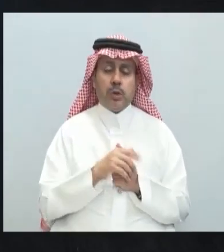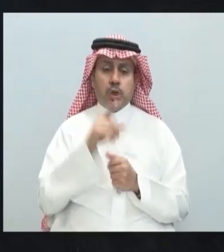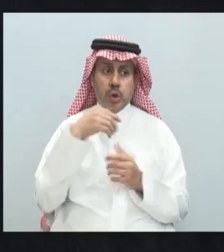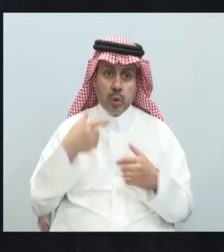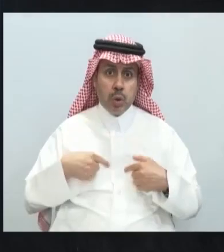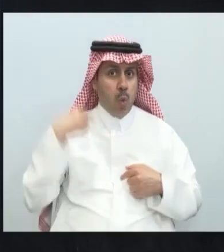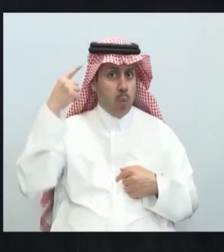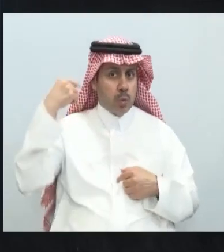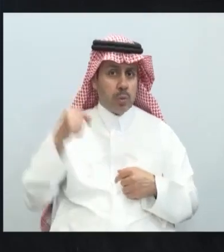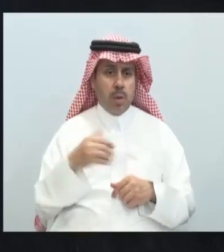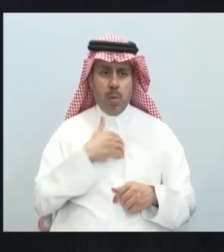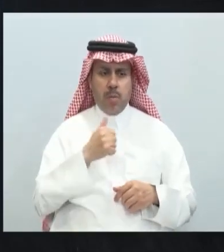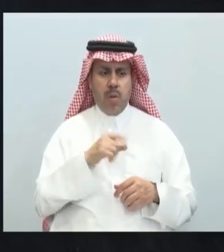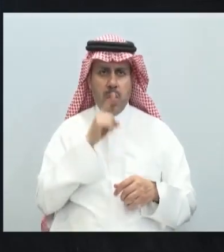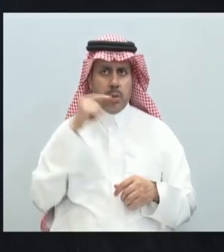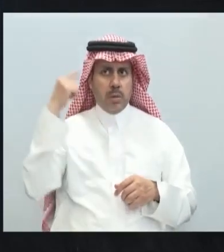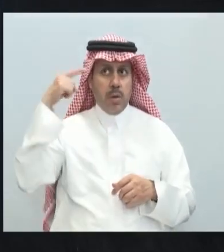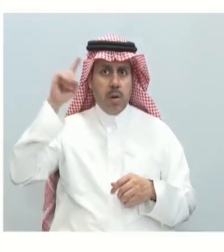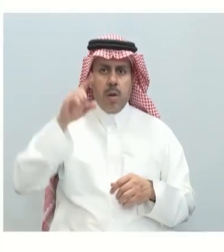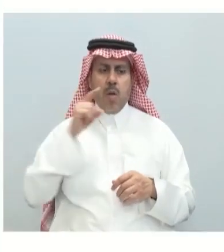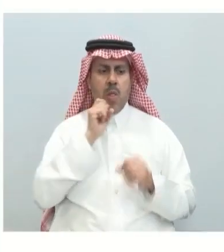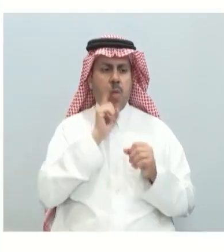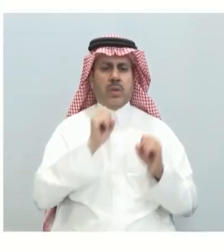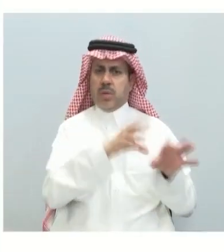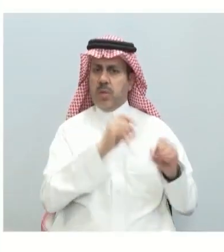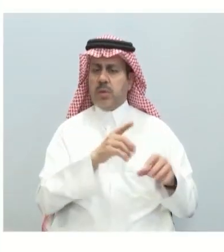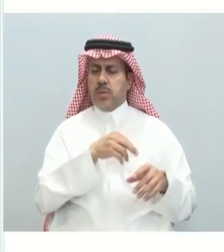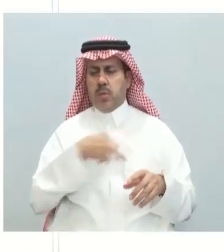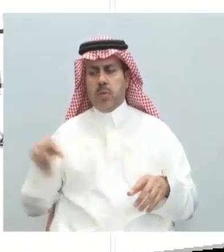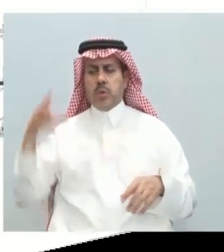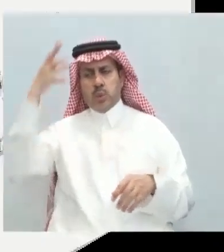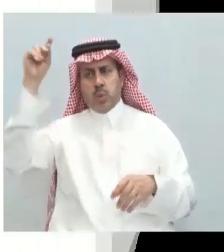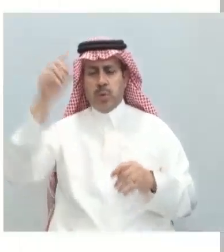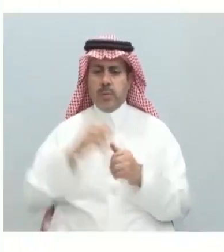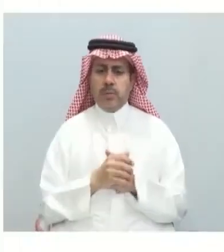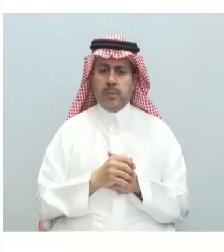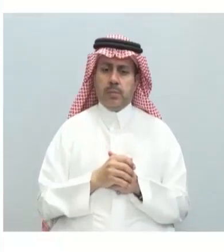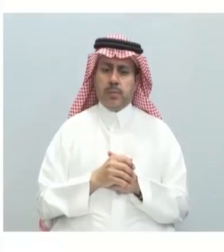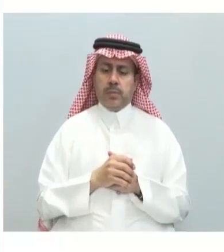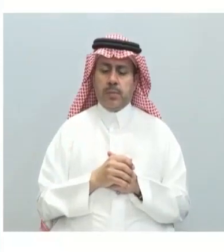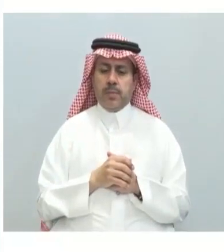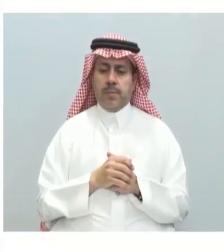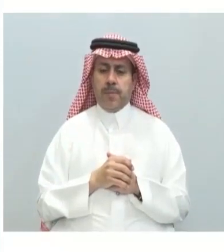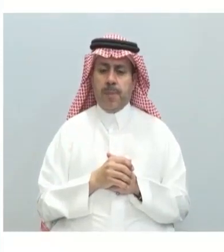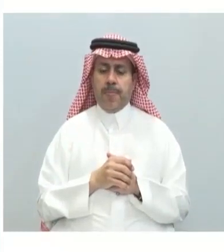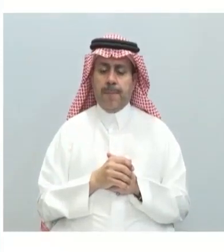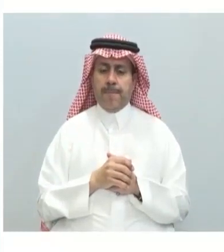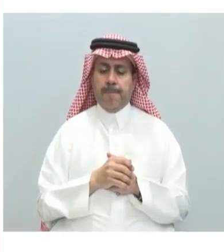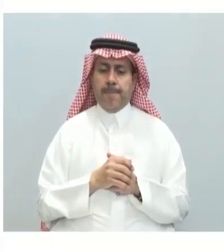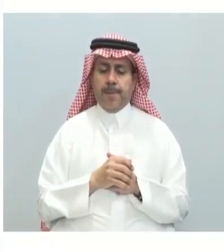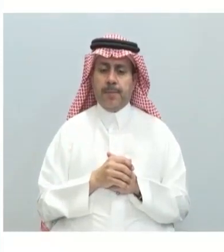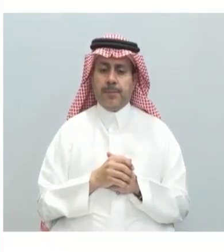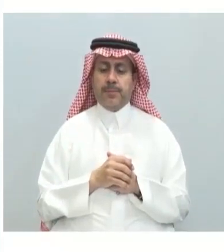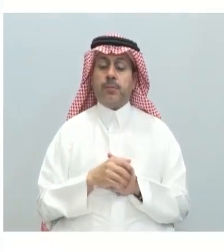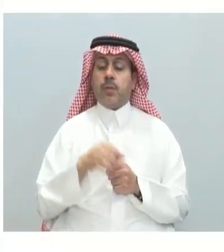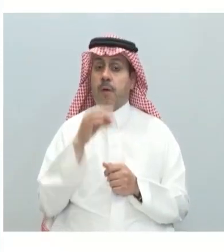ما يتوب ويرجع الى الله سبحانه وتعالى ايها الطلاب والطالبات نستكمل ايضا هذا الدرس في